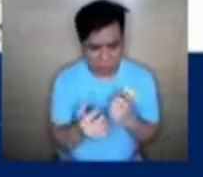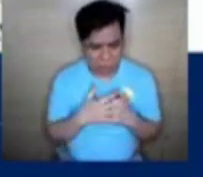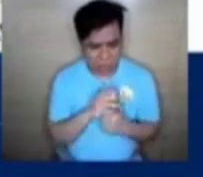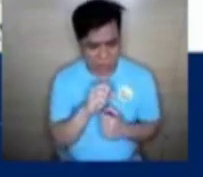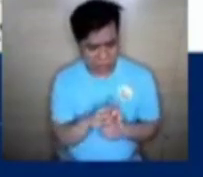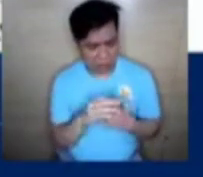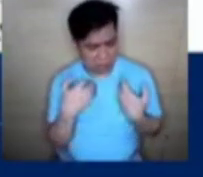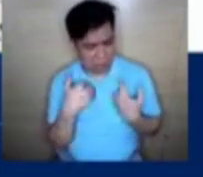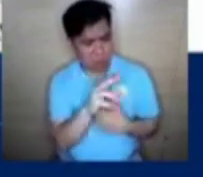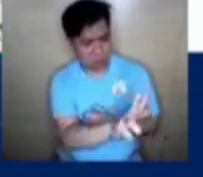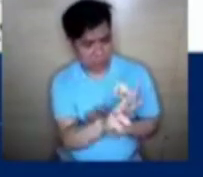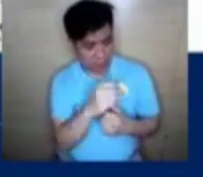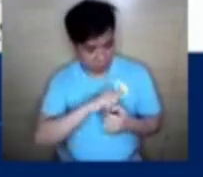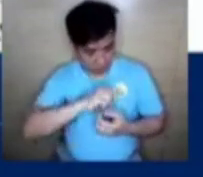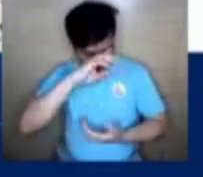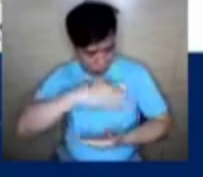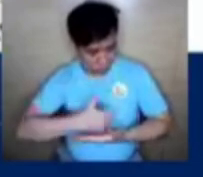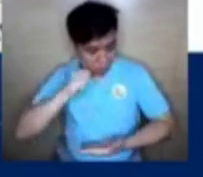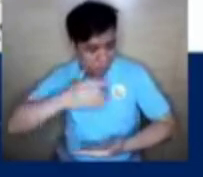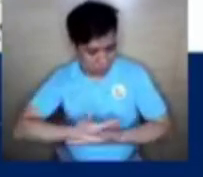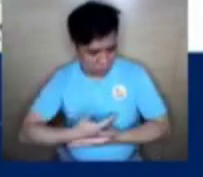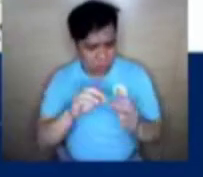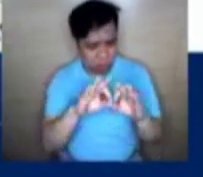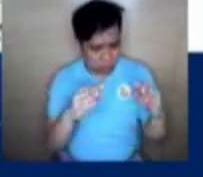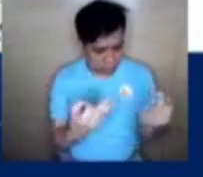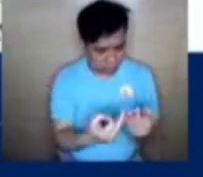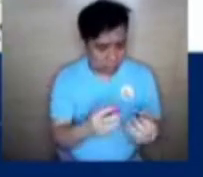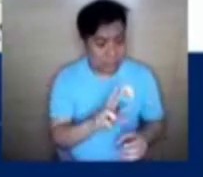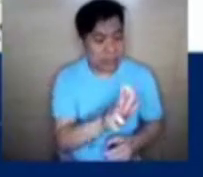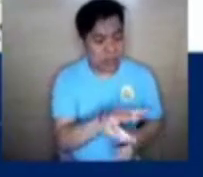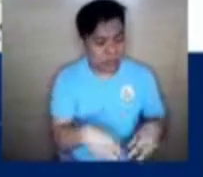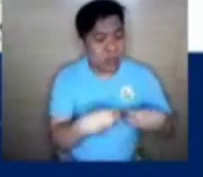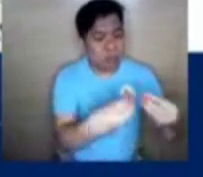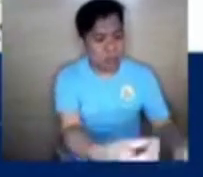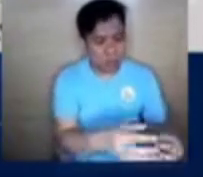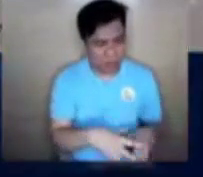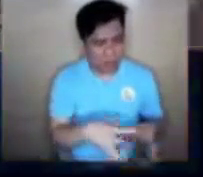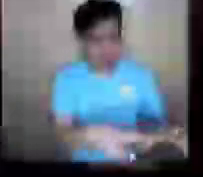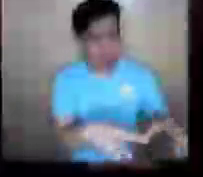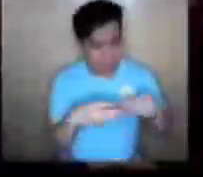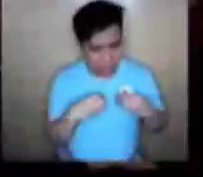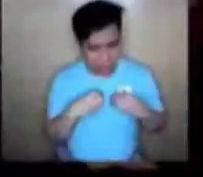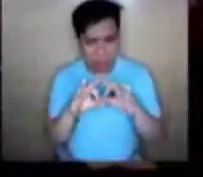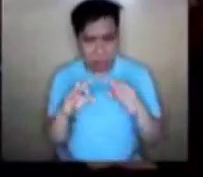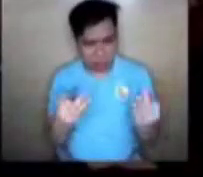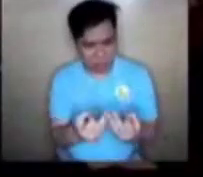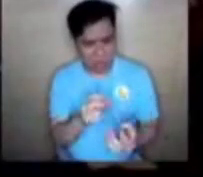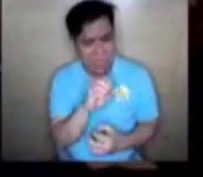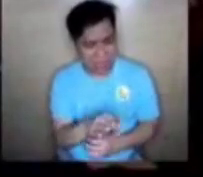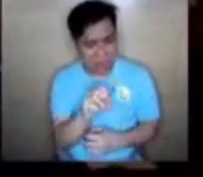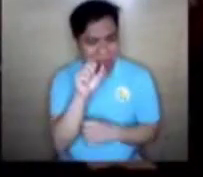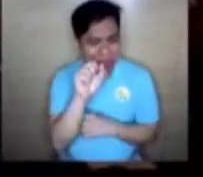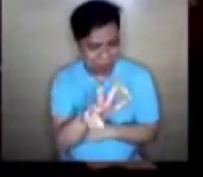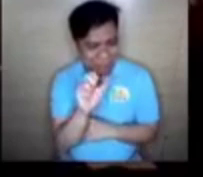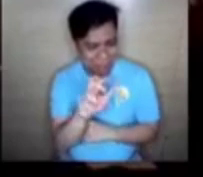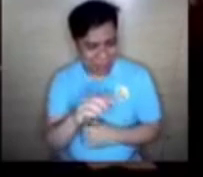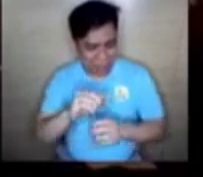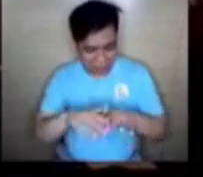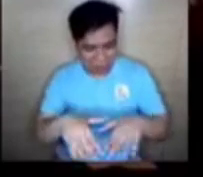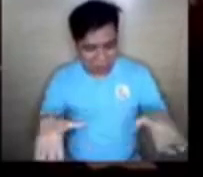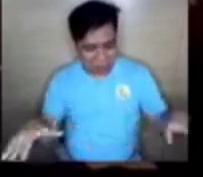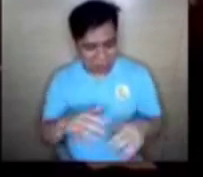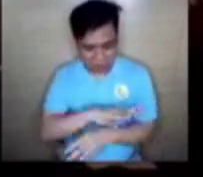3 anak ng isang magulang, 3 food pack po kada buwan yung matatanggap niya. Kung 13 yung anak ng isang